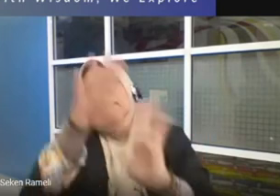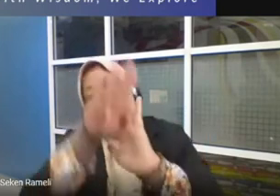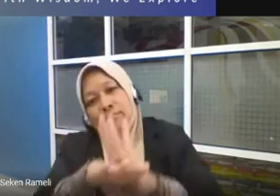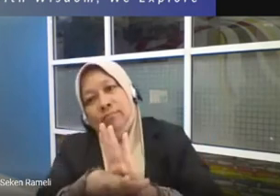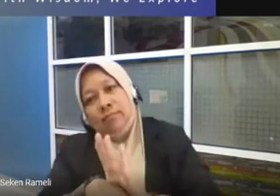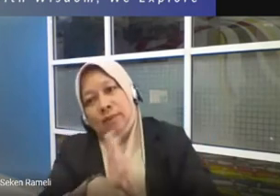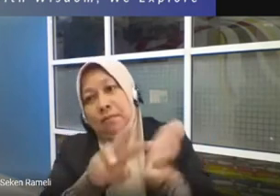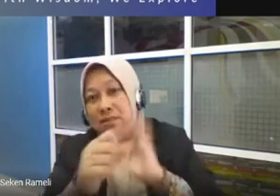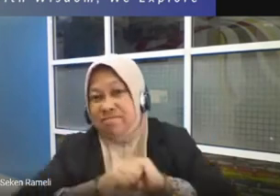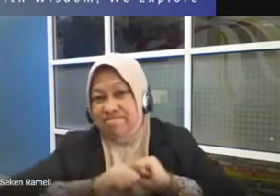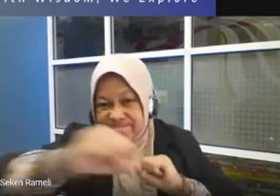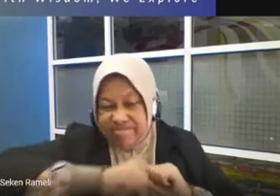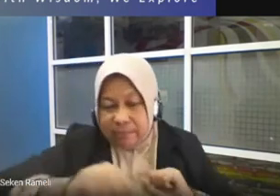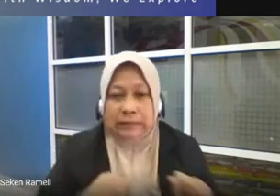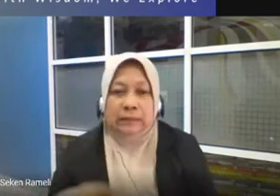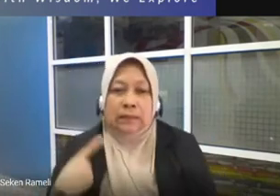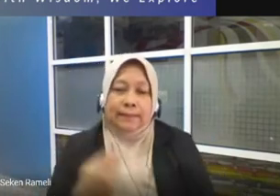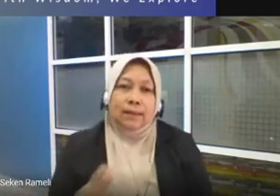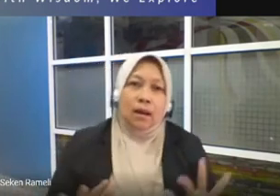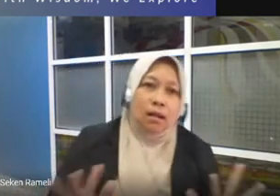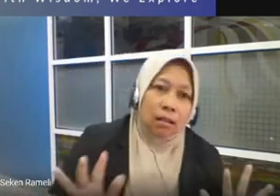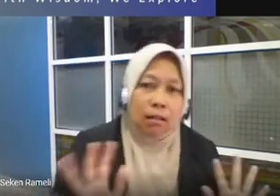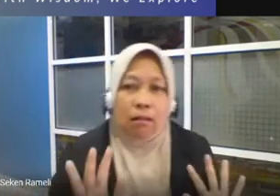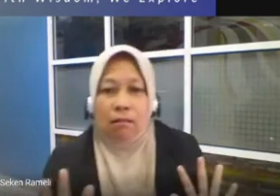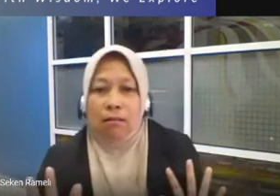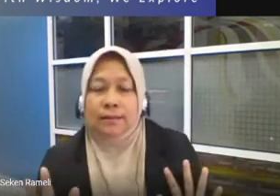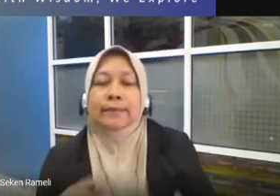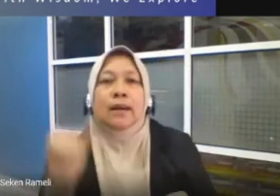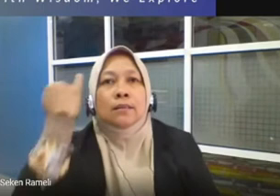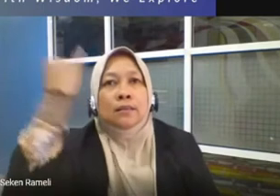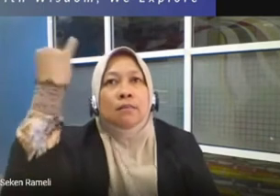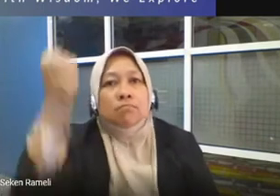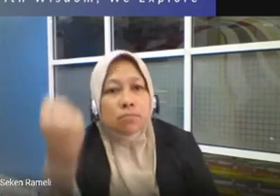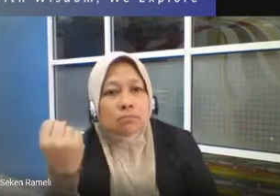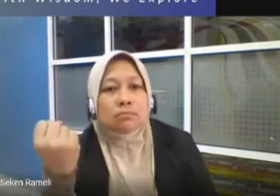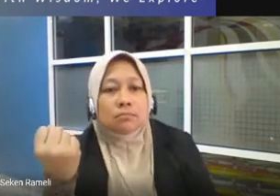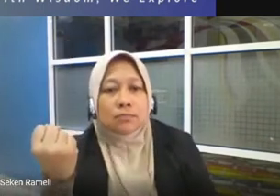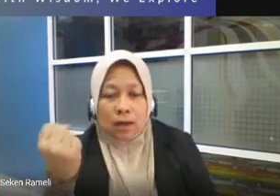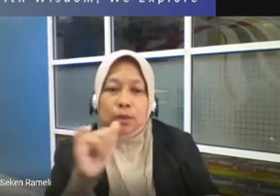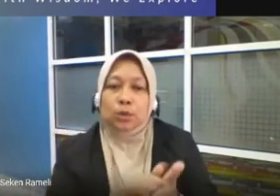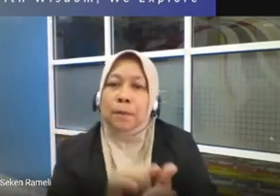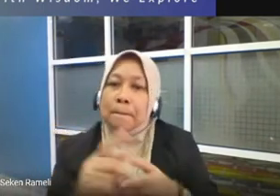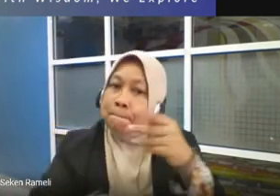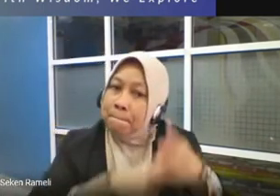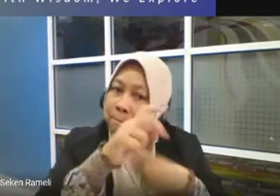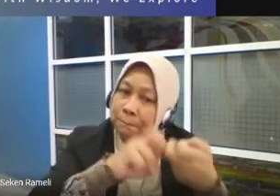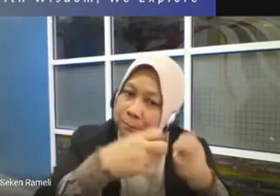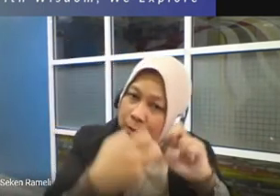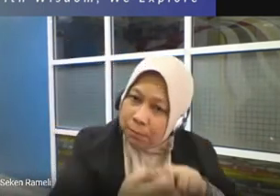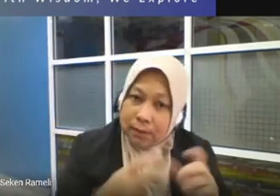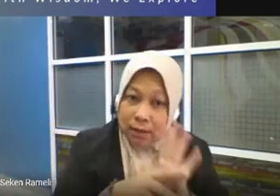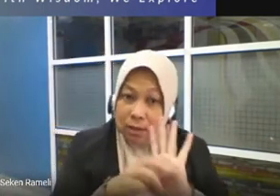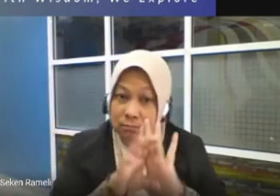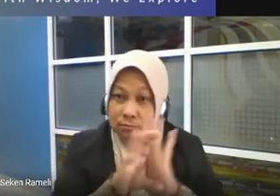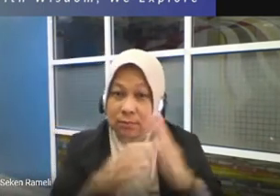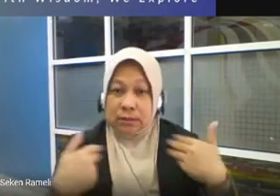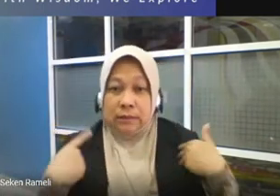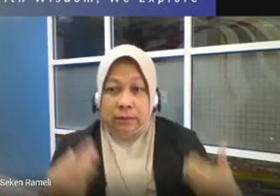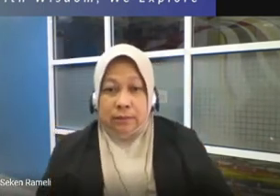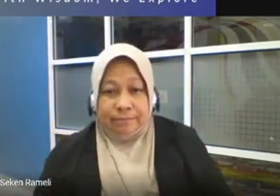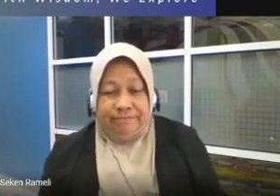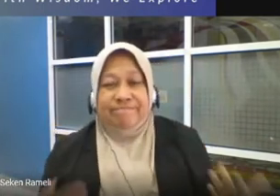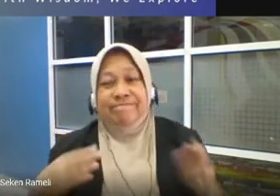kena provoke macam tu, kita pun jadi gelabah. Bila gelabah, kita pun hilang idea. Itu problem dia, eh. Bila kita badan kita kurang yakin, bila